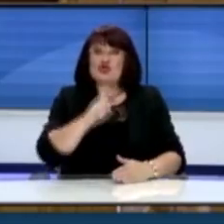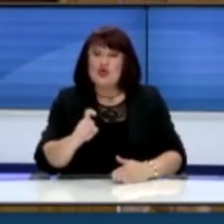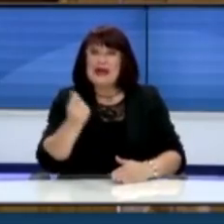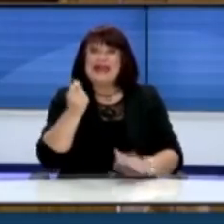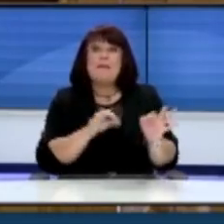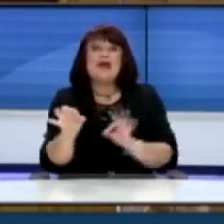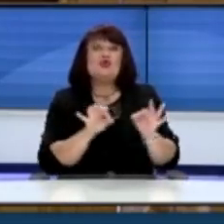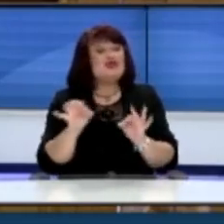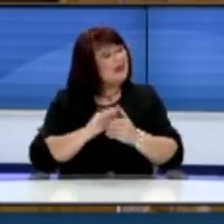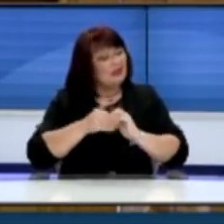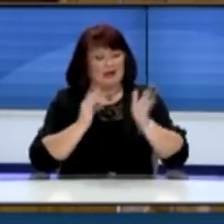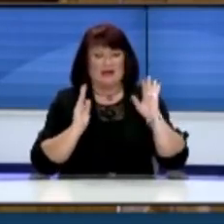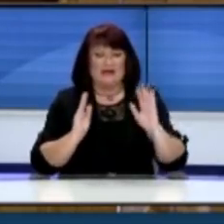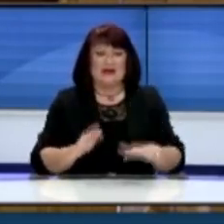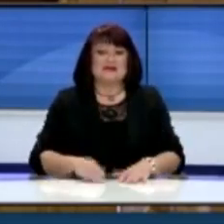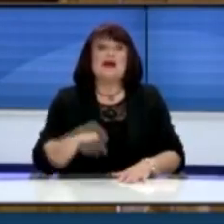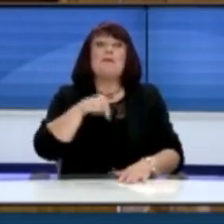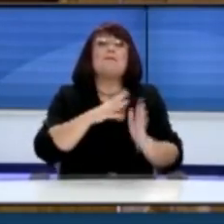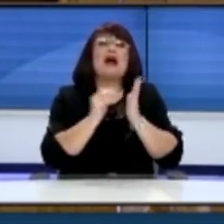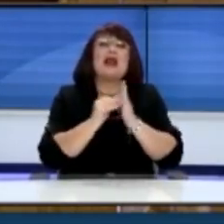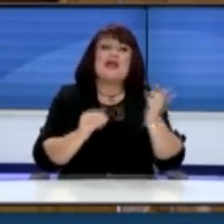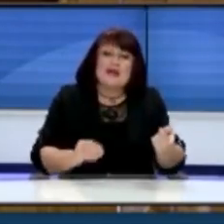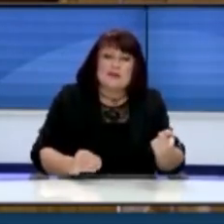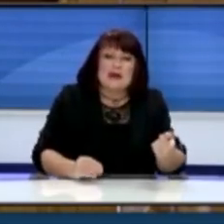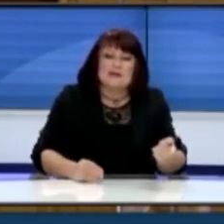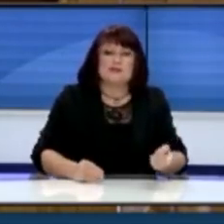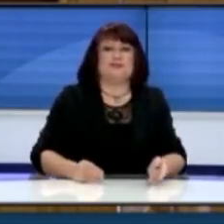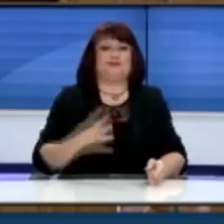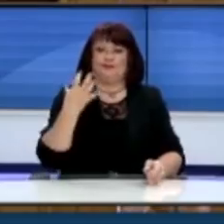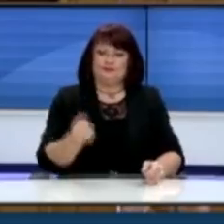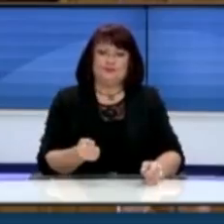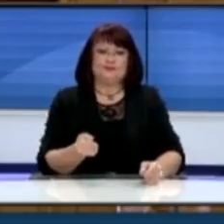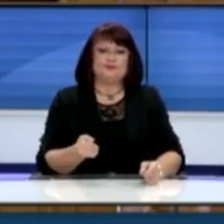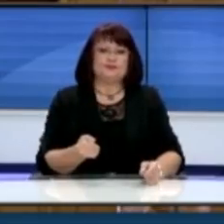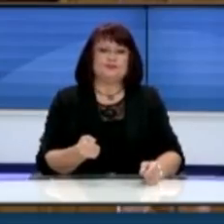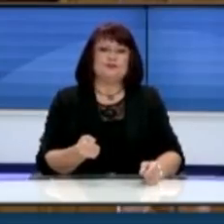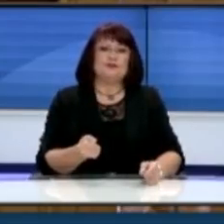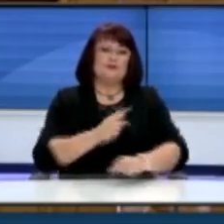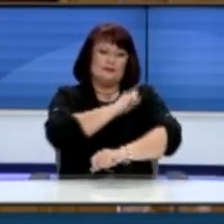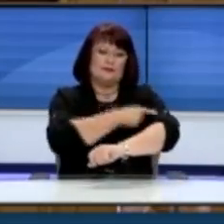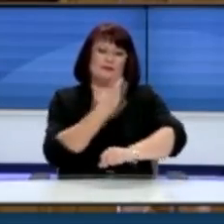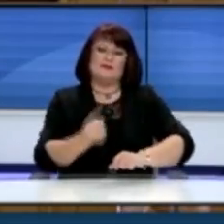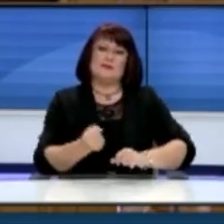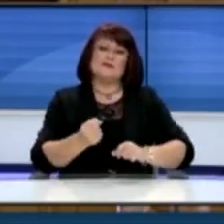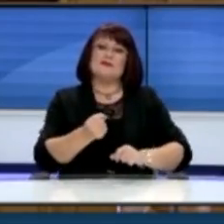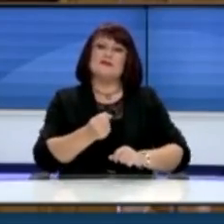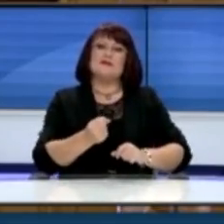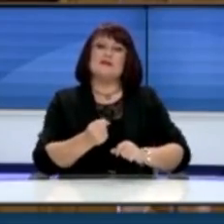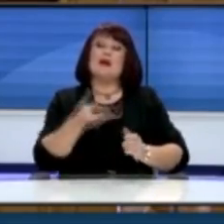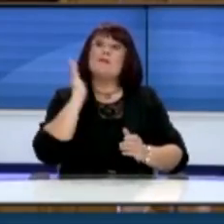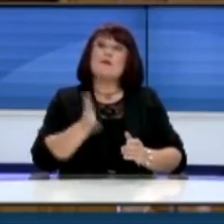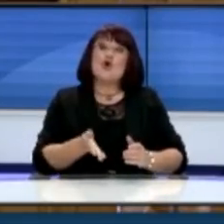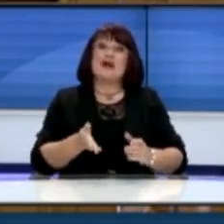του ελληνικού λαού. Έτσι εξηγείται παραδείγματος χάρη, γιατί ενώ υπάρχουν όλες οι δυνατότητες για